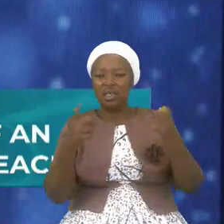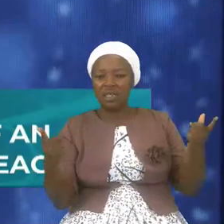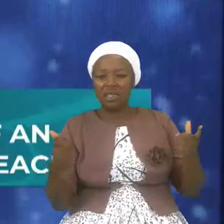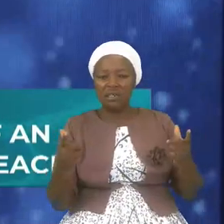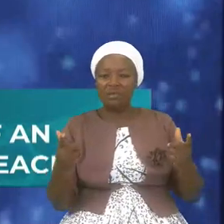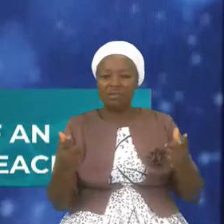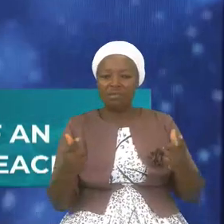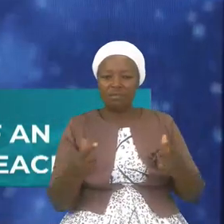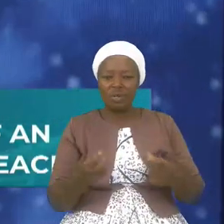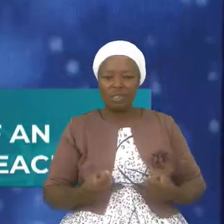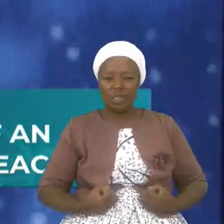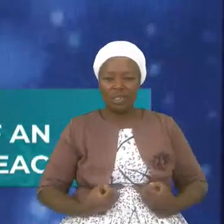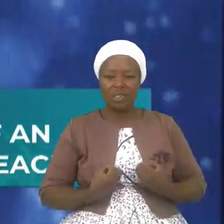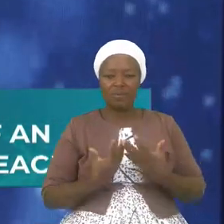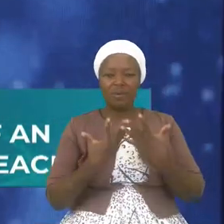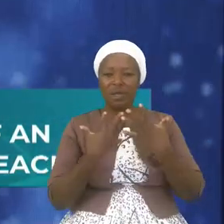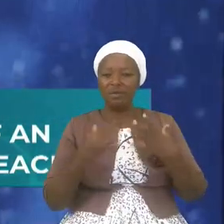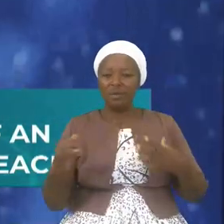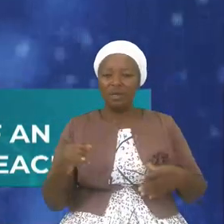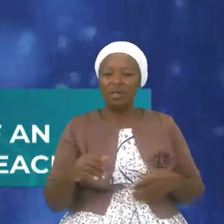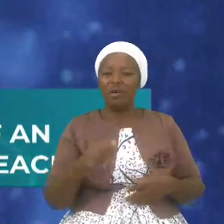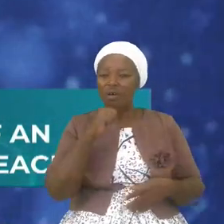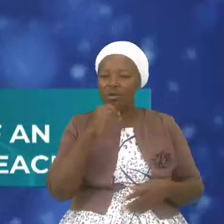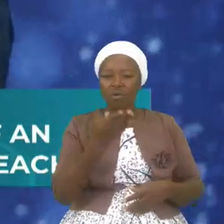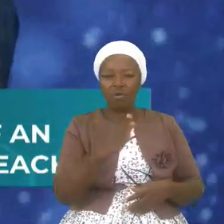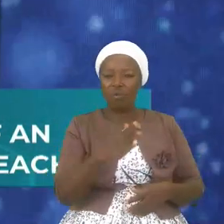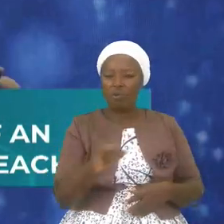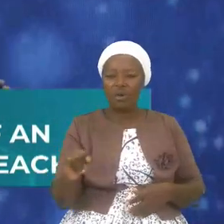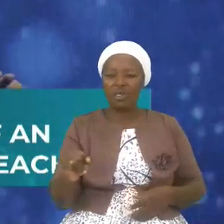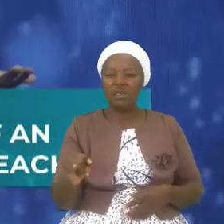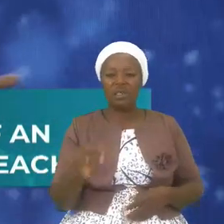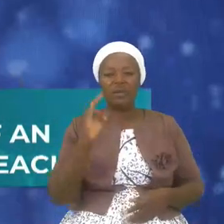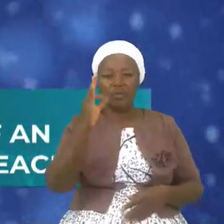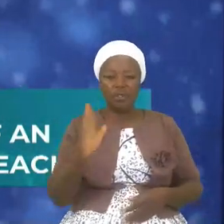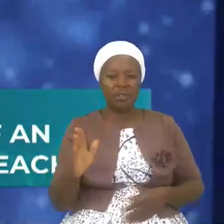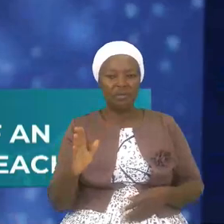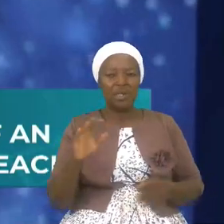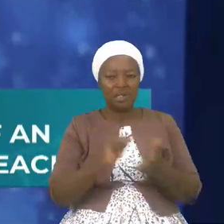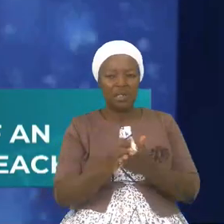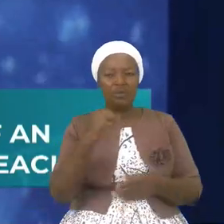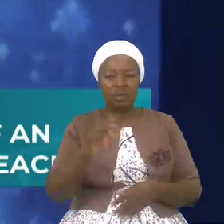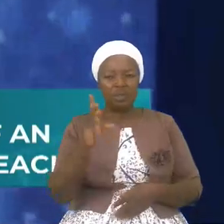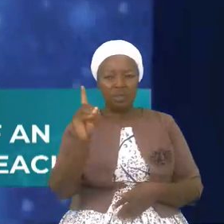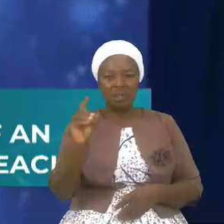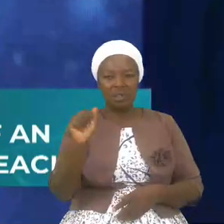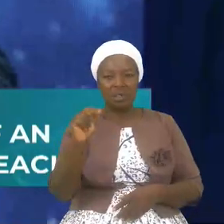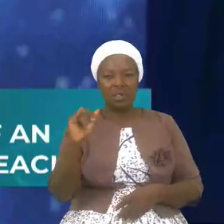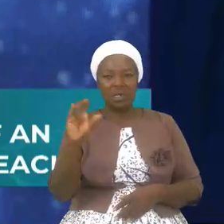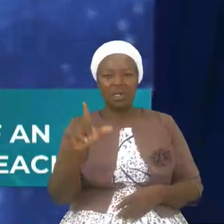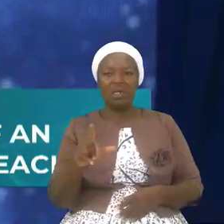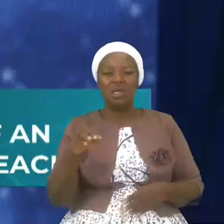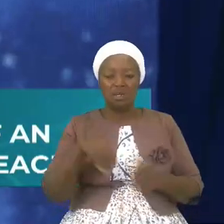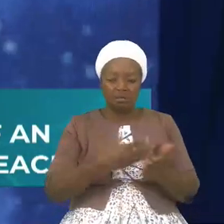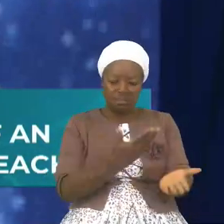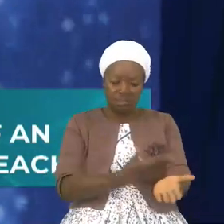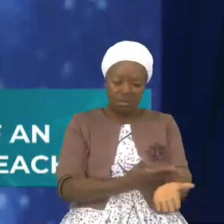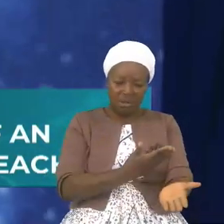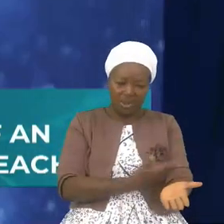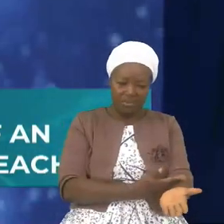Daniel. Toujours comme ça. Matin, après-midi et la soirée, Daniel